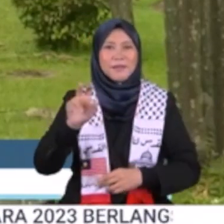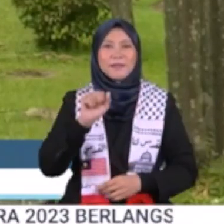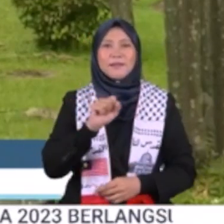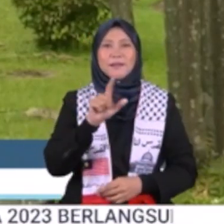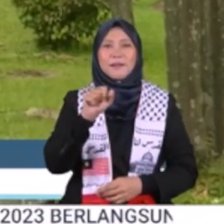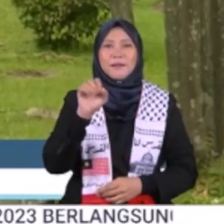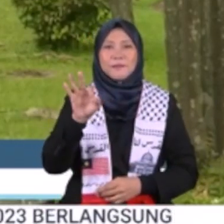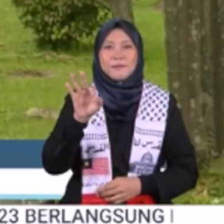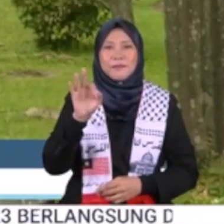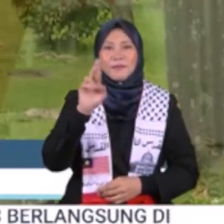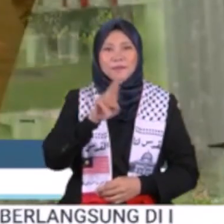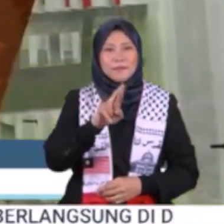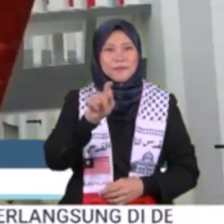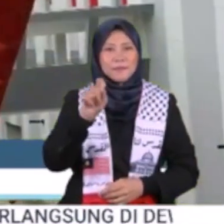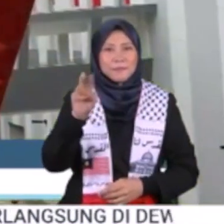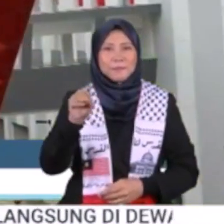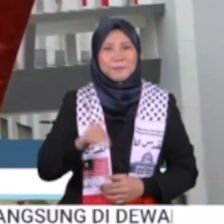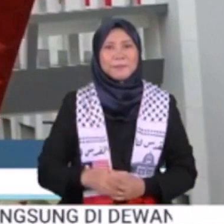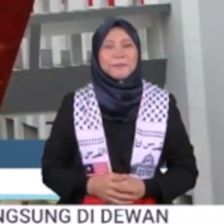Ashraf Kamanor untuk RTM.